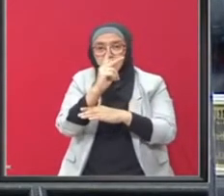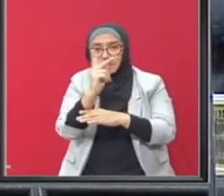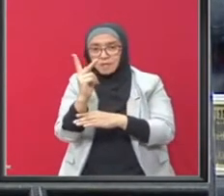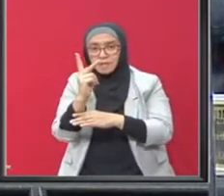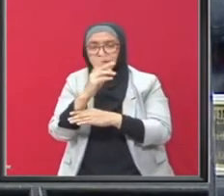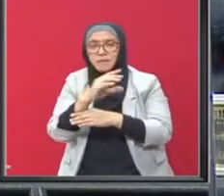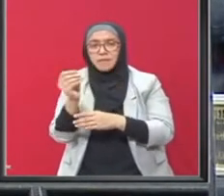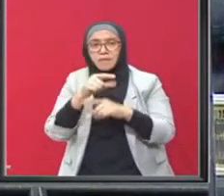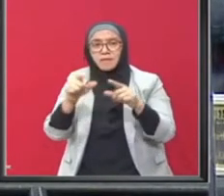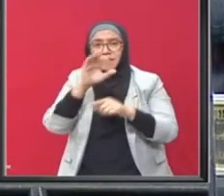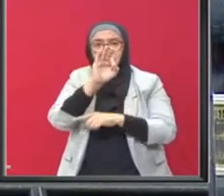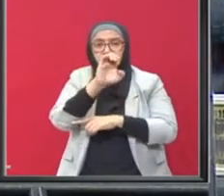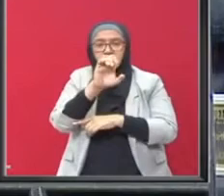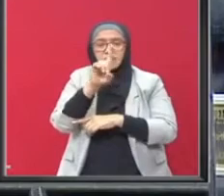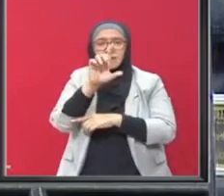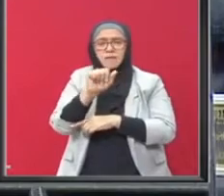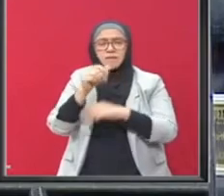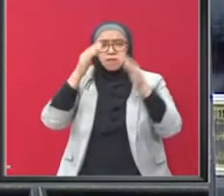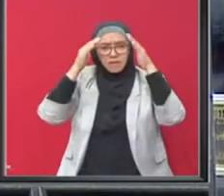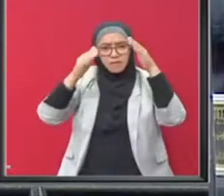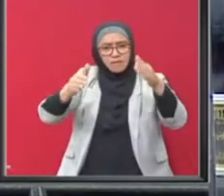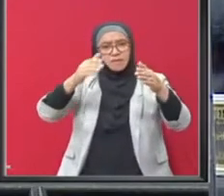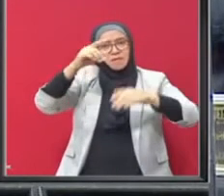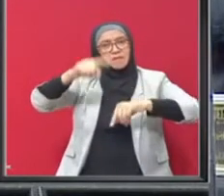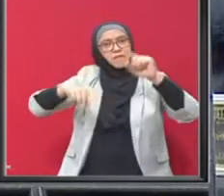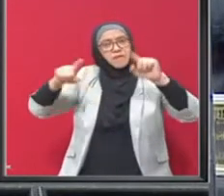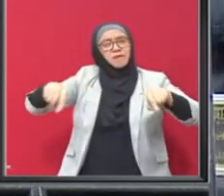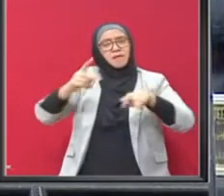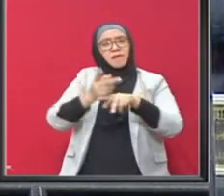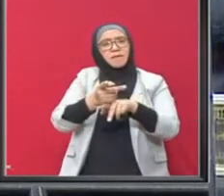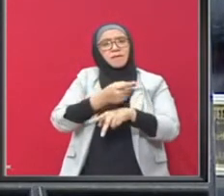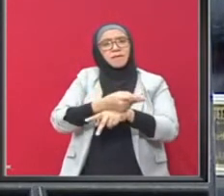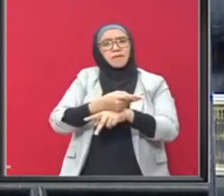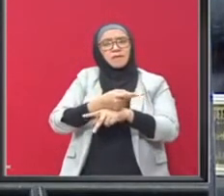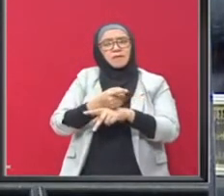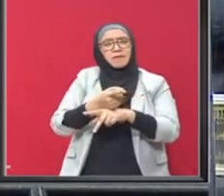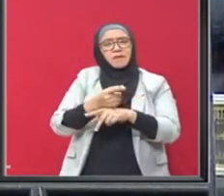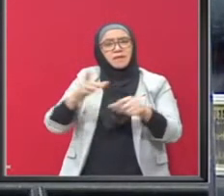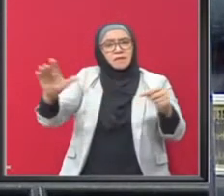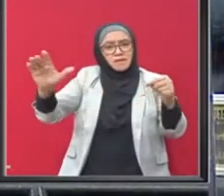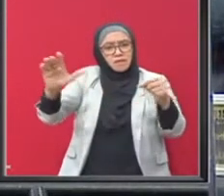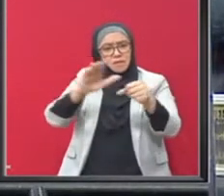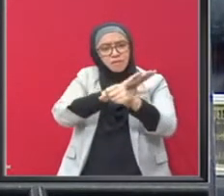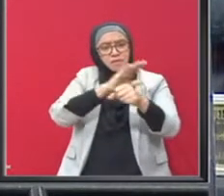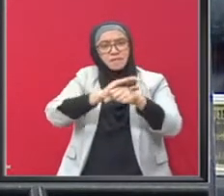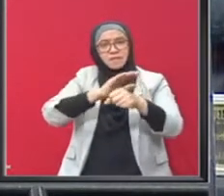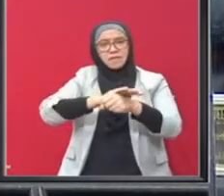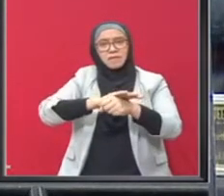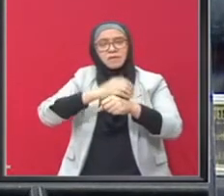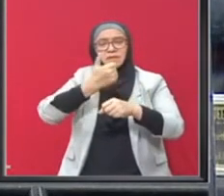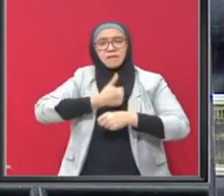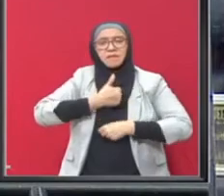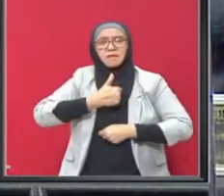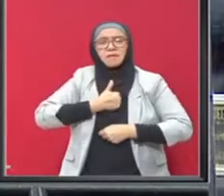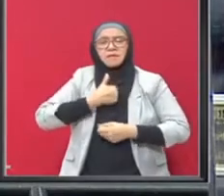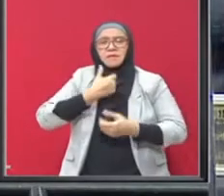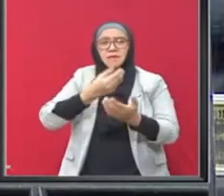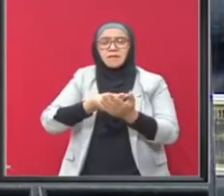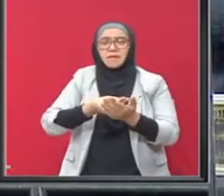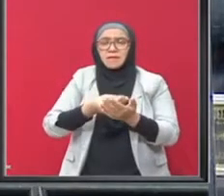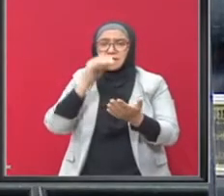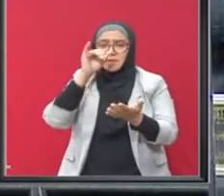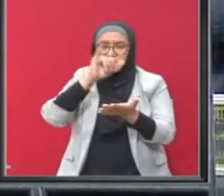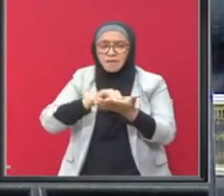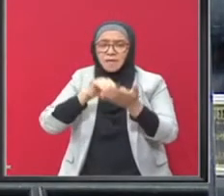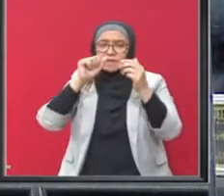tumpuan kepada jenis produk yang dimana khusyuk kecukupan Sari diri ataupun sel spesialis service